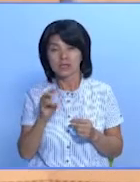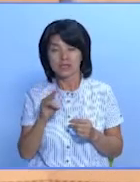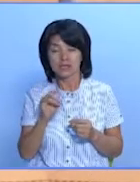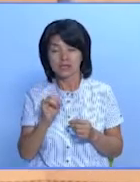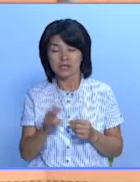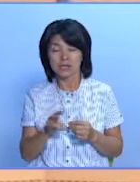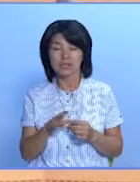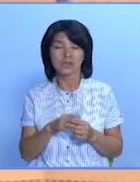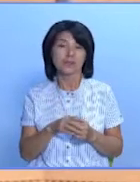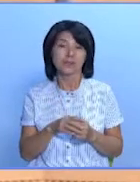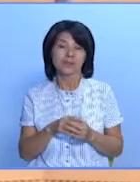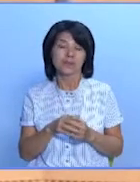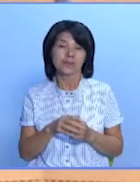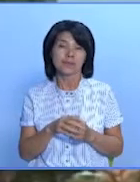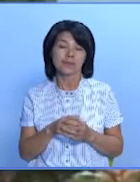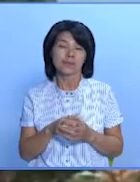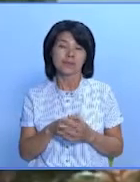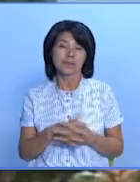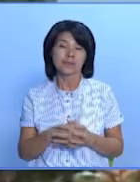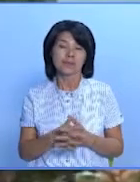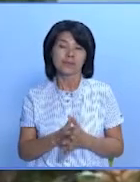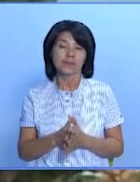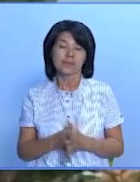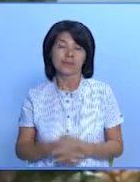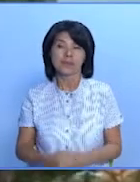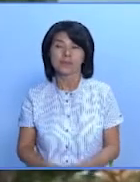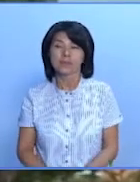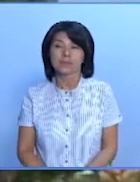норм и перенести мероприятие до лучших времен ергали рамазану la юрий белевский черкассах парад